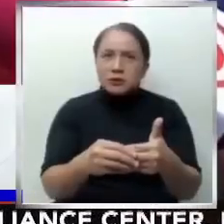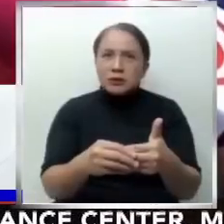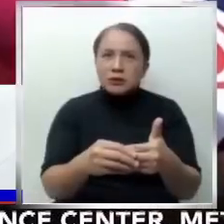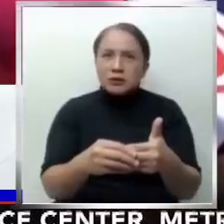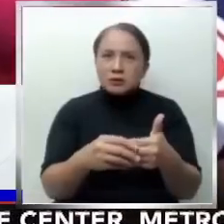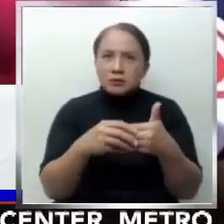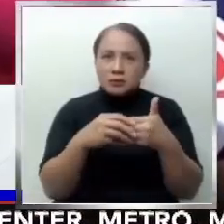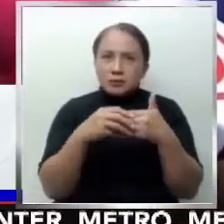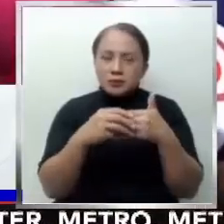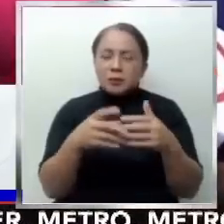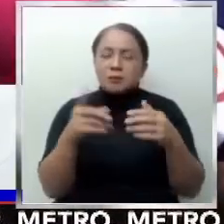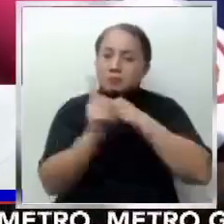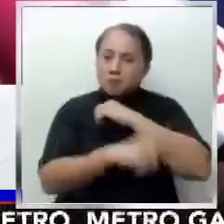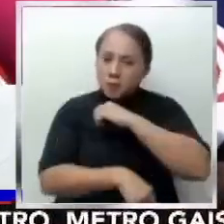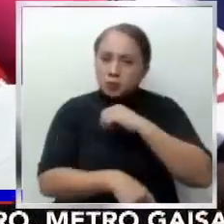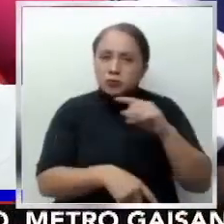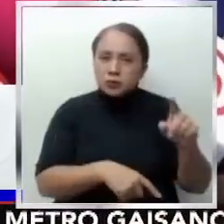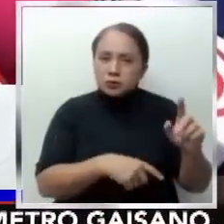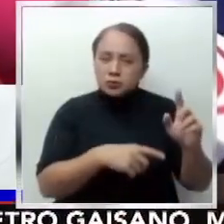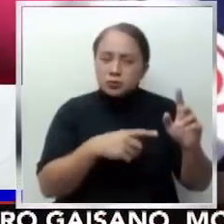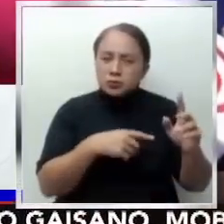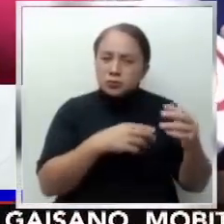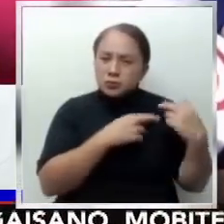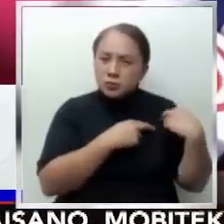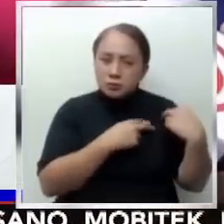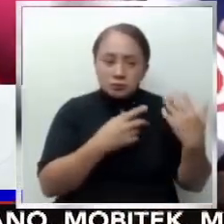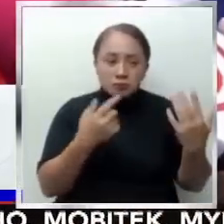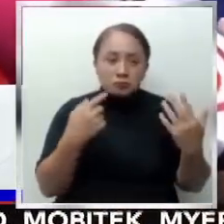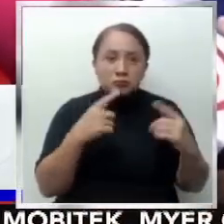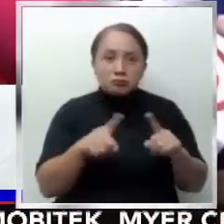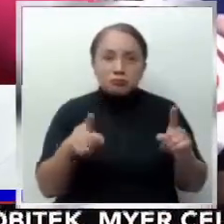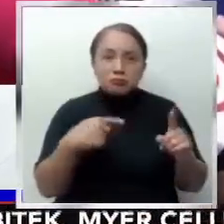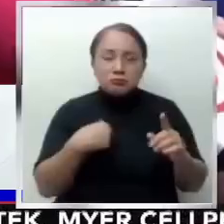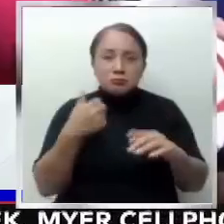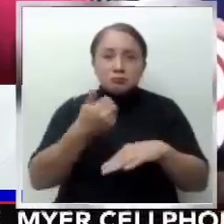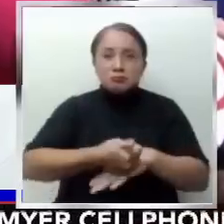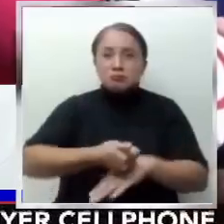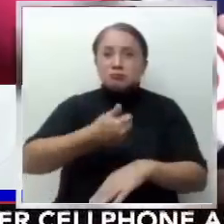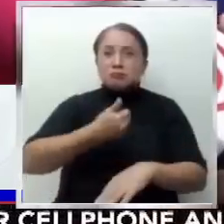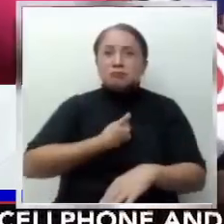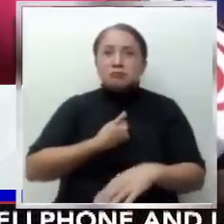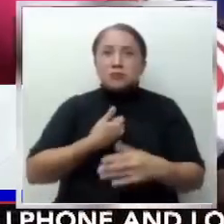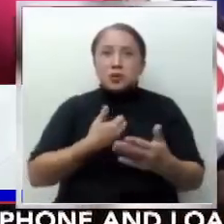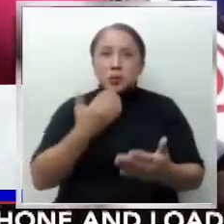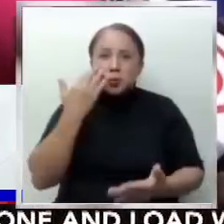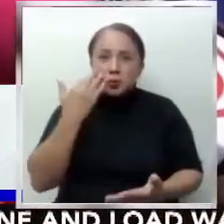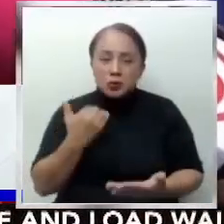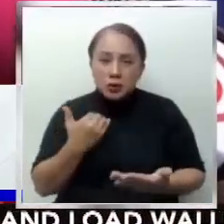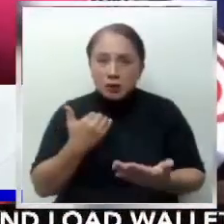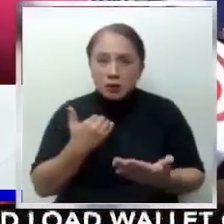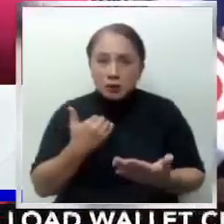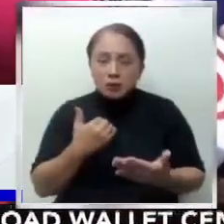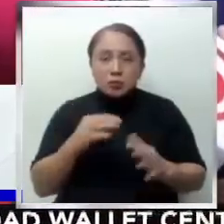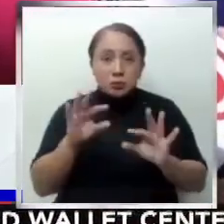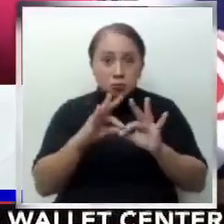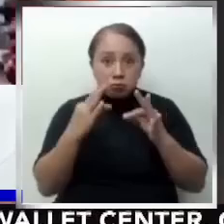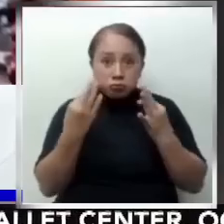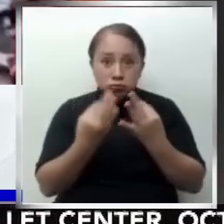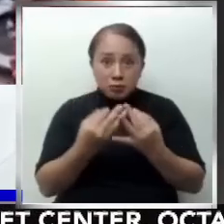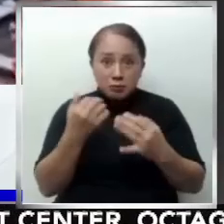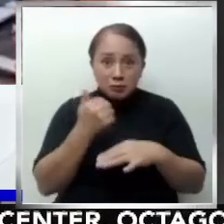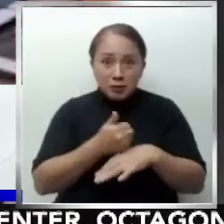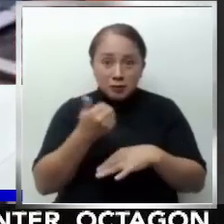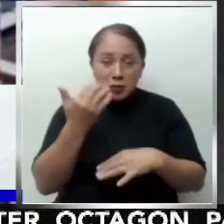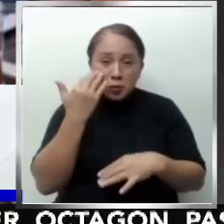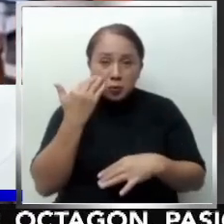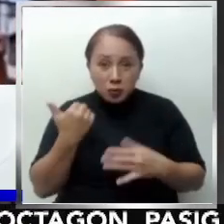maparusahan yung dapat marusahan. And then kami pa yung ibiblame pa sa amin na kami may pagkukulang. Yung pamilya pa yung ibiblame na pagkukulang.